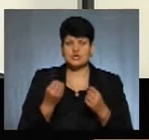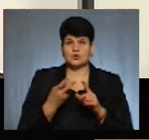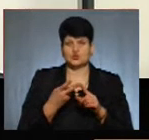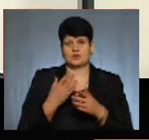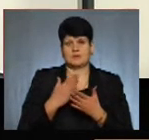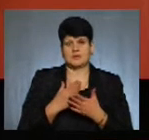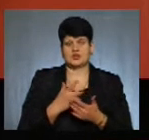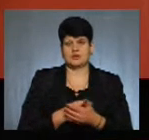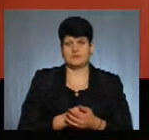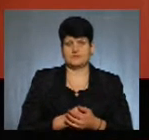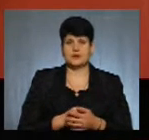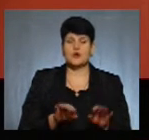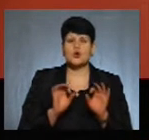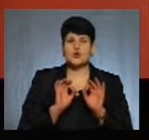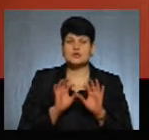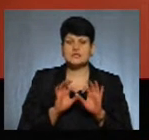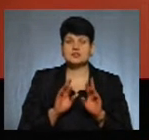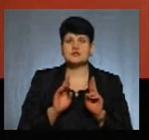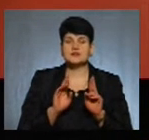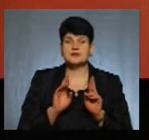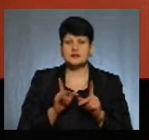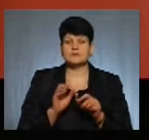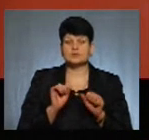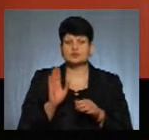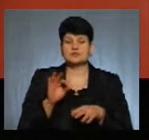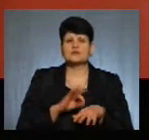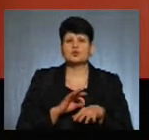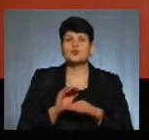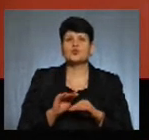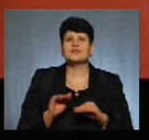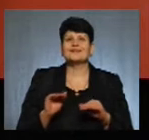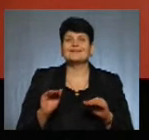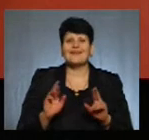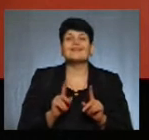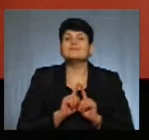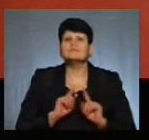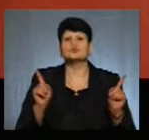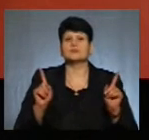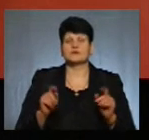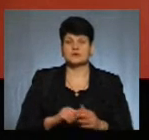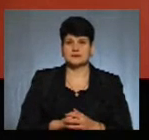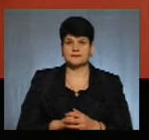мати щеплення. Розкажіть, як перебігає це захворювання у дітей? Які є особливості?